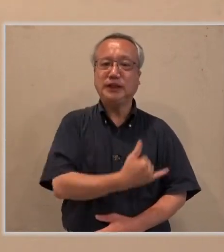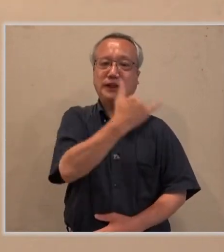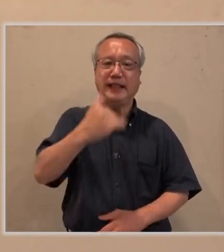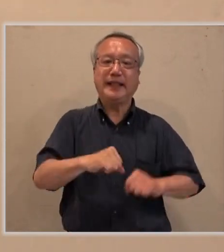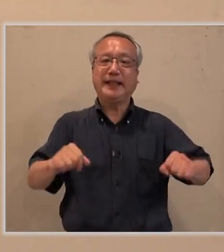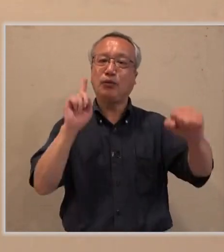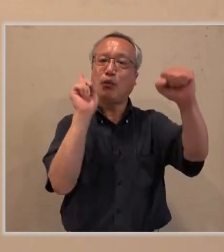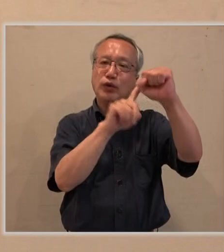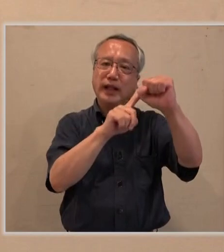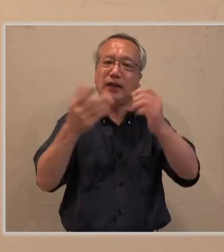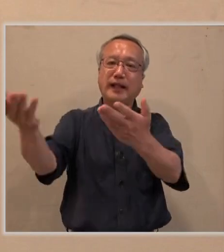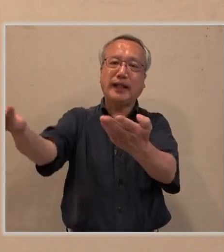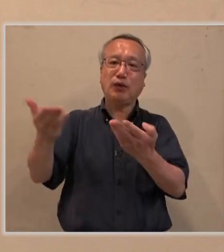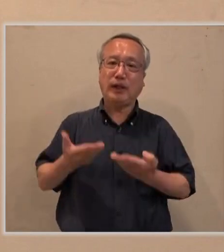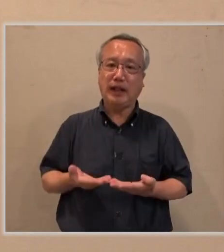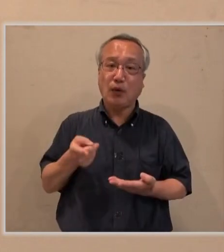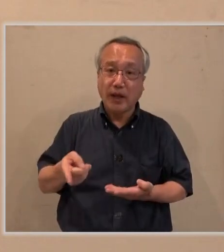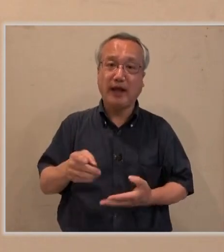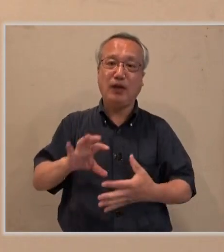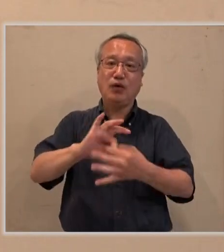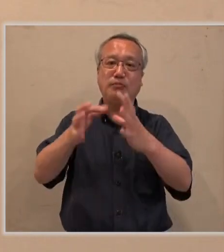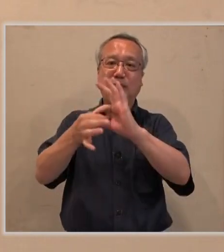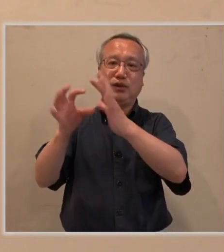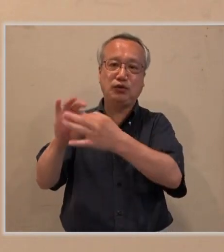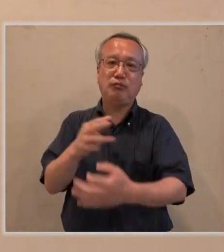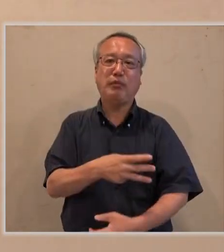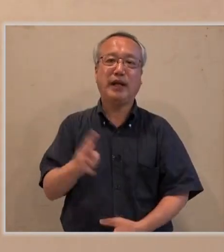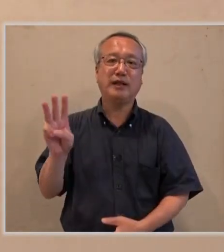る目的を与えてくれたのがオリンピック・パラリンピックでした。